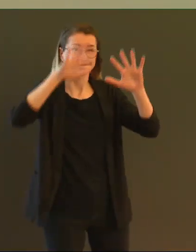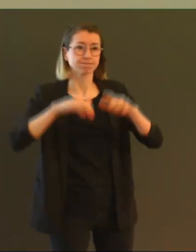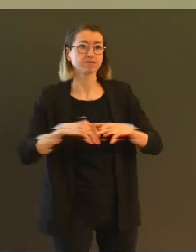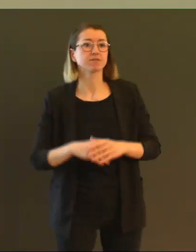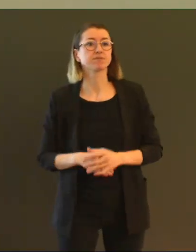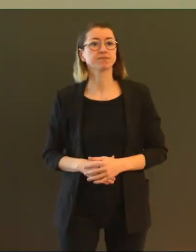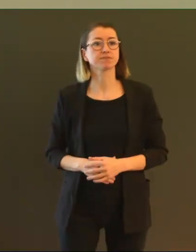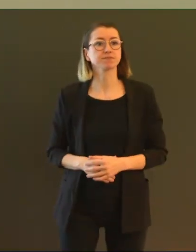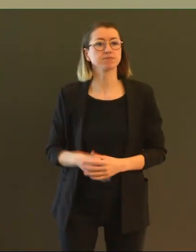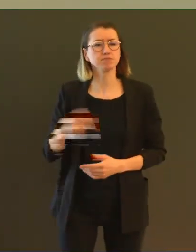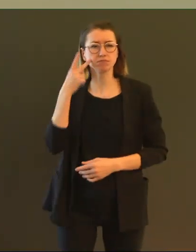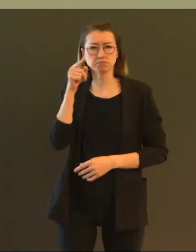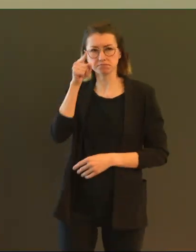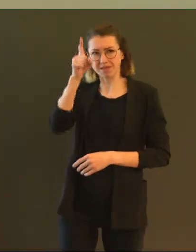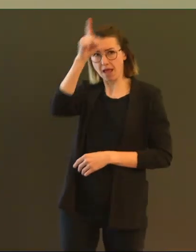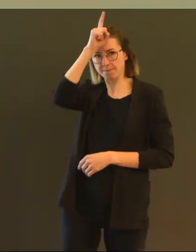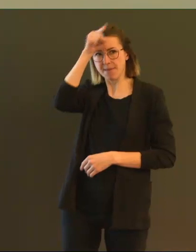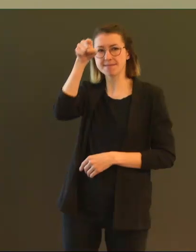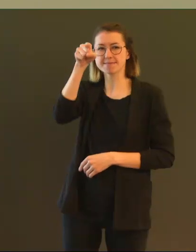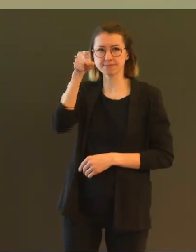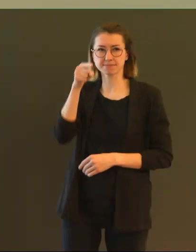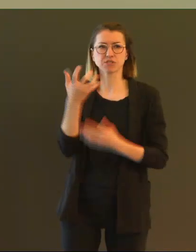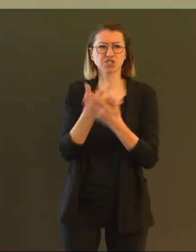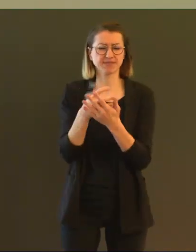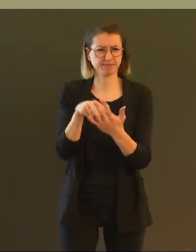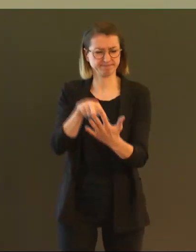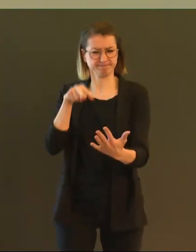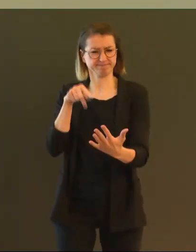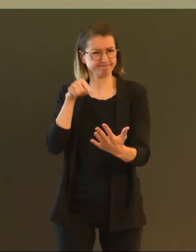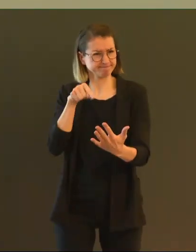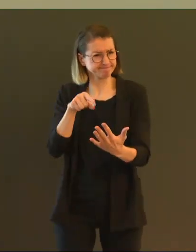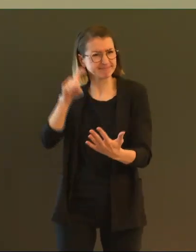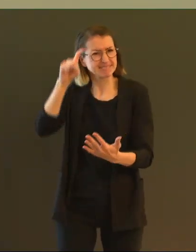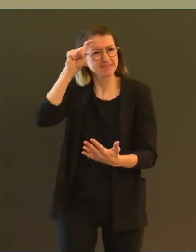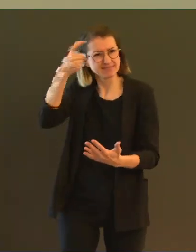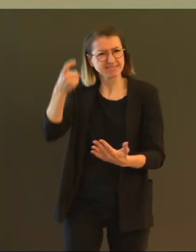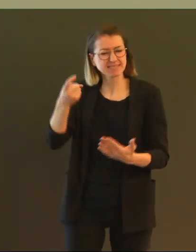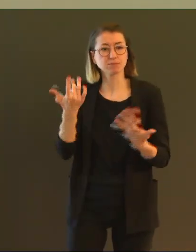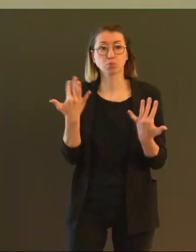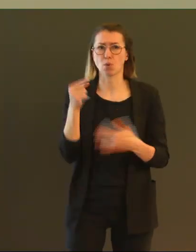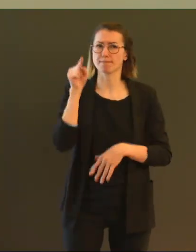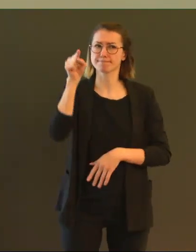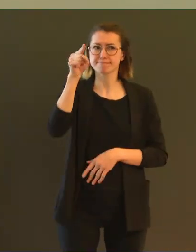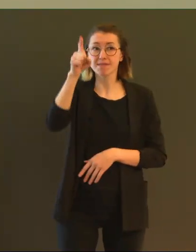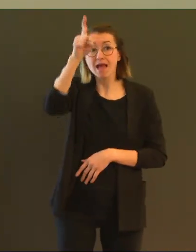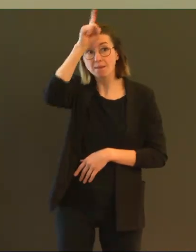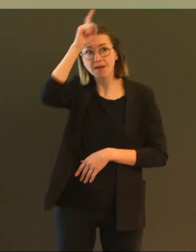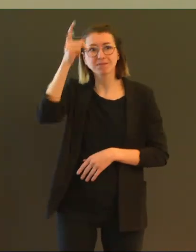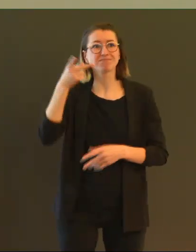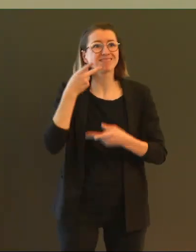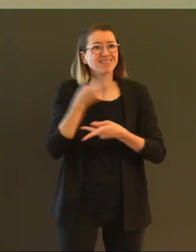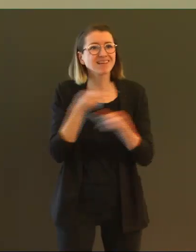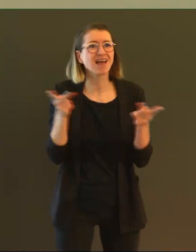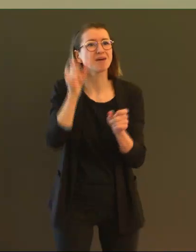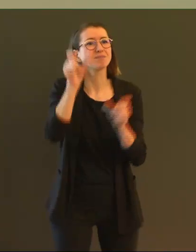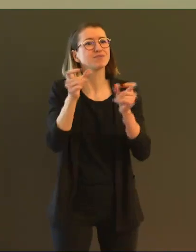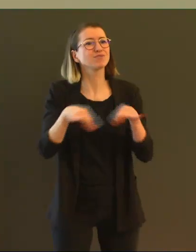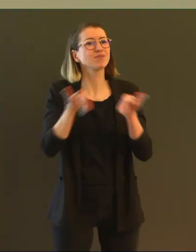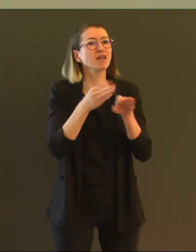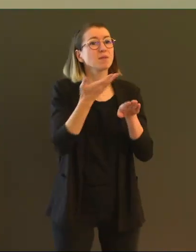sont des chiffres difficiles à évaluer dans la mesure où l'Allemagne ne déclare la mortalité que dans une partie de ses Länder, et donc on peut